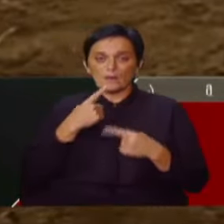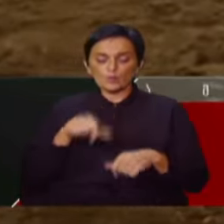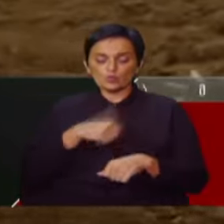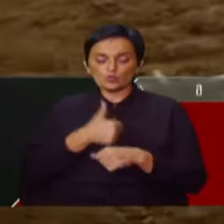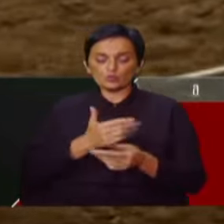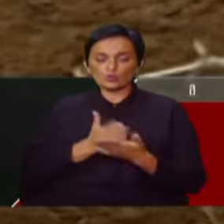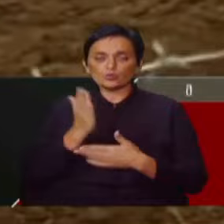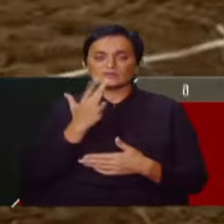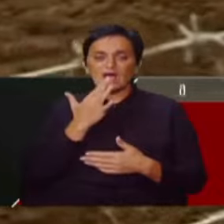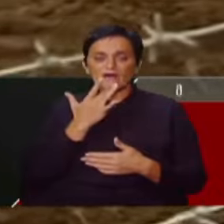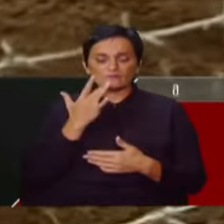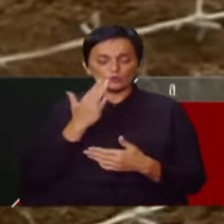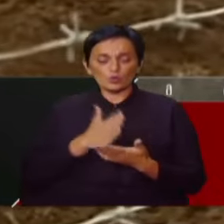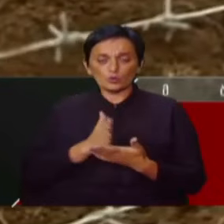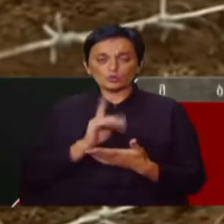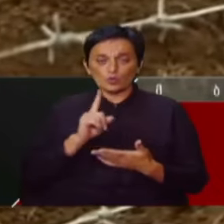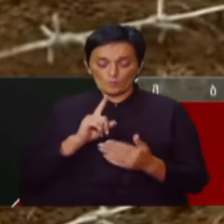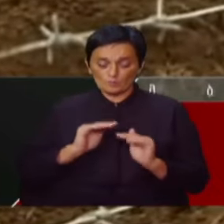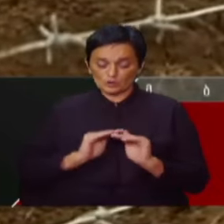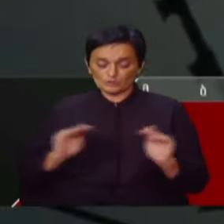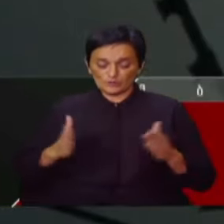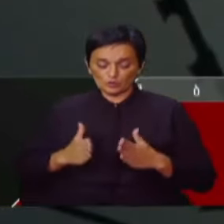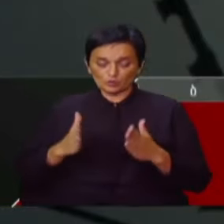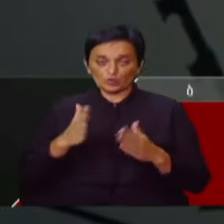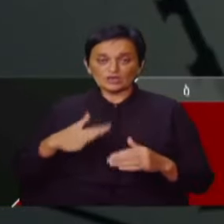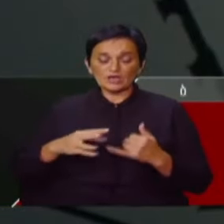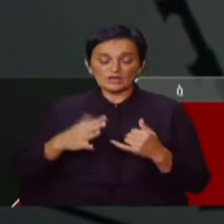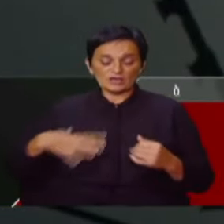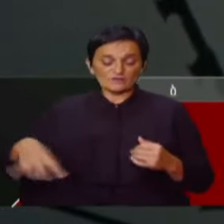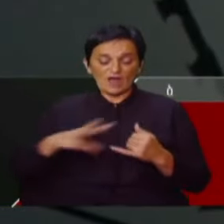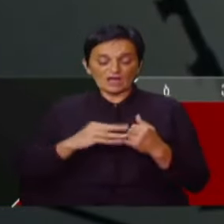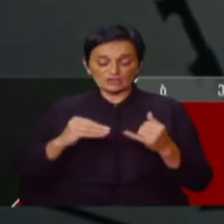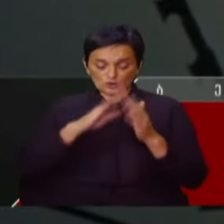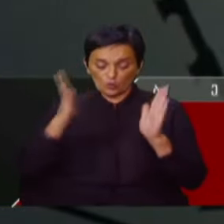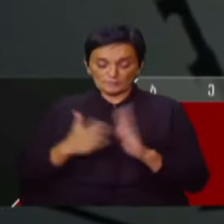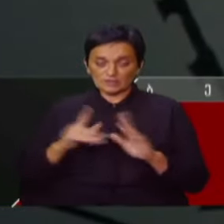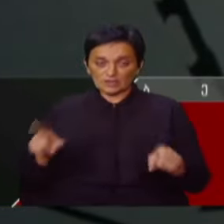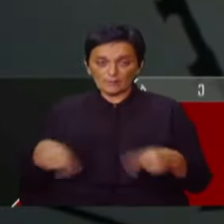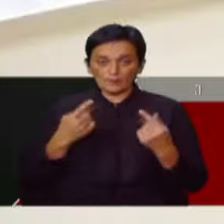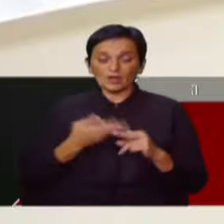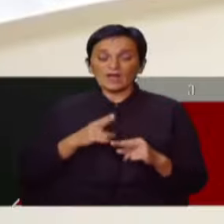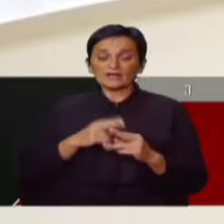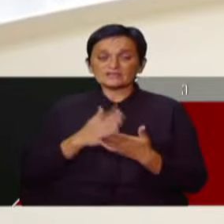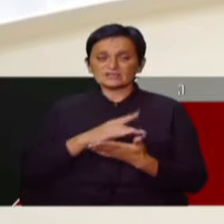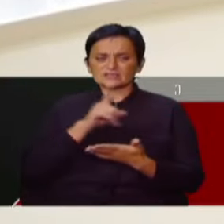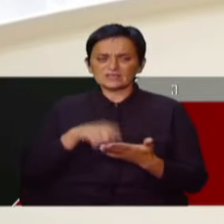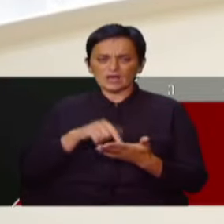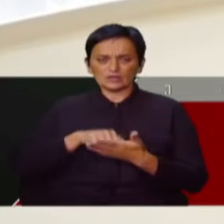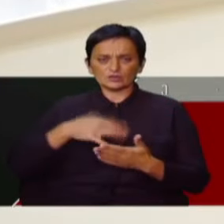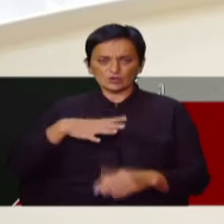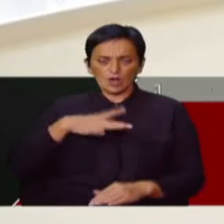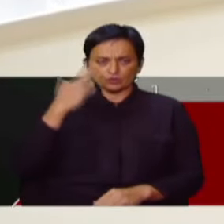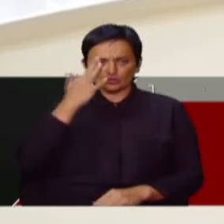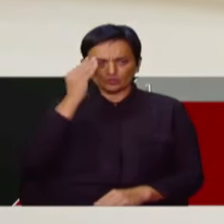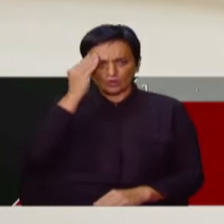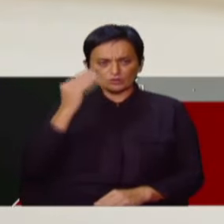უმთავრეს ეროვნულ ამოცანაზეც, რაც მშვიდობიანი გზით ქვეყნის ტერიტორიული მთლიანობის აღდგენა. მათ შორის ესაა საკითხი, რის გამოც ქართული